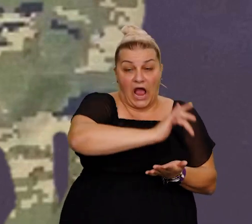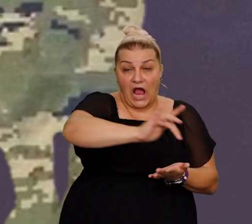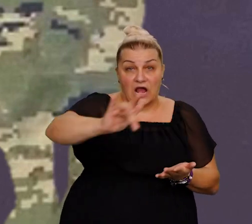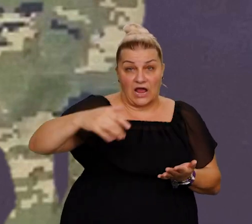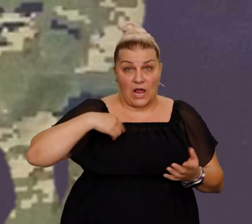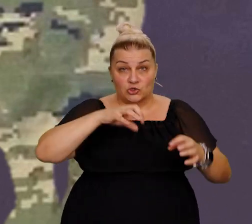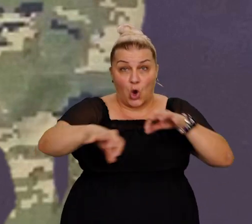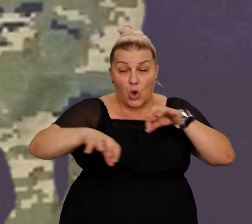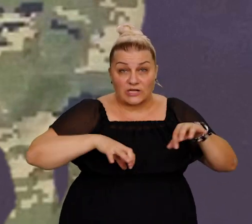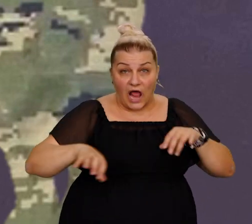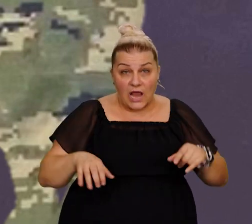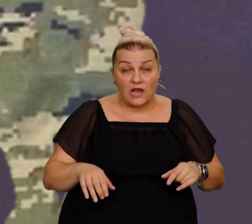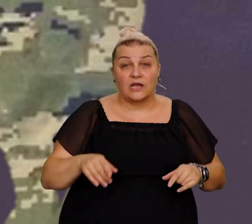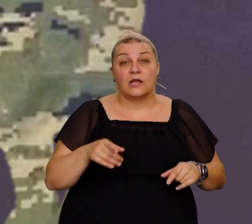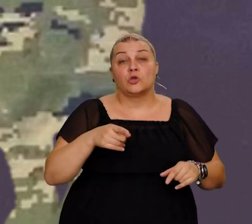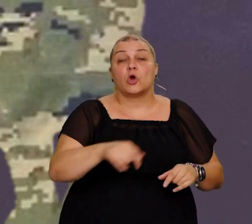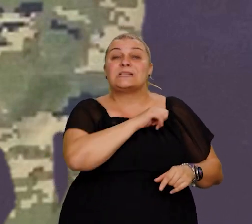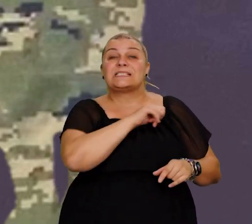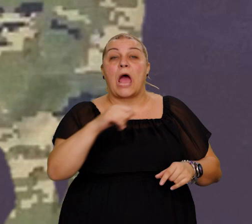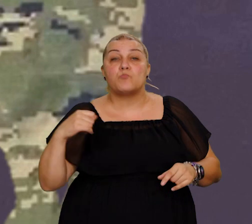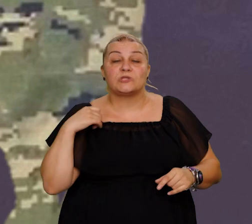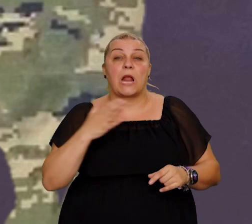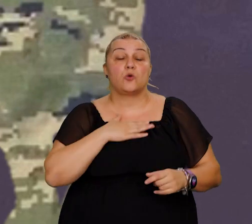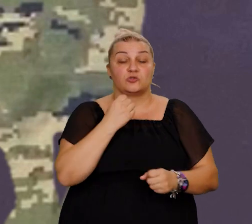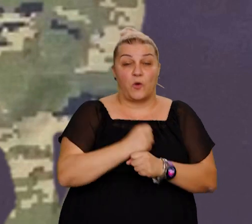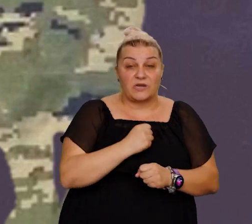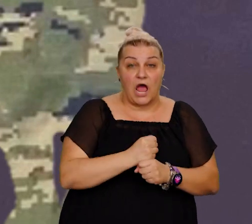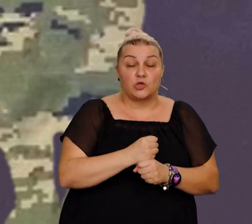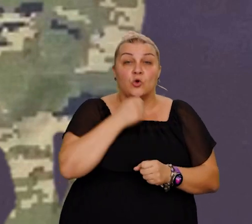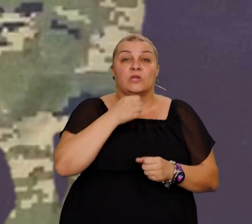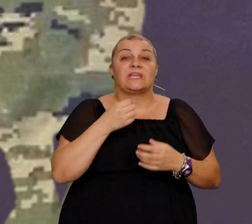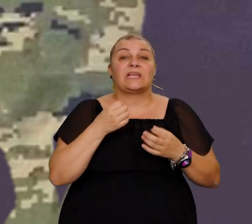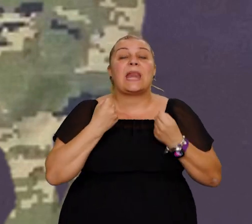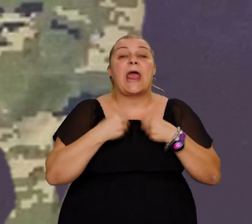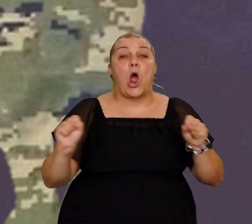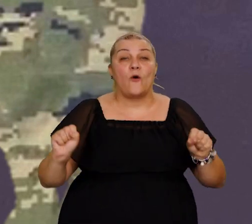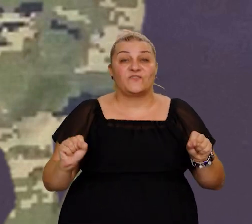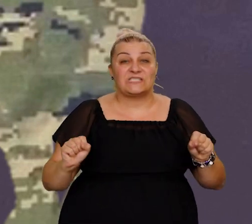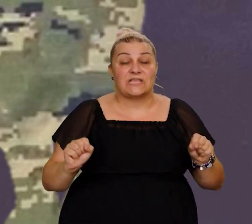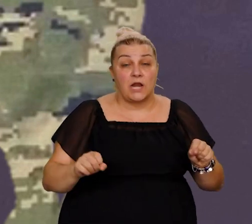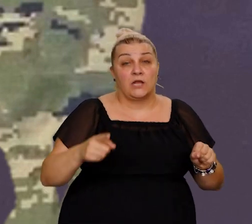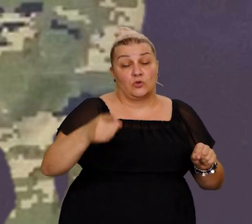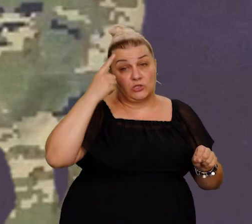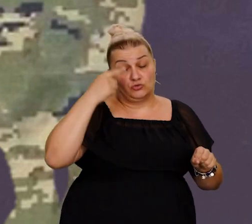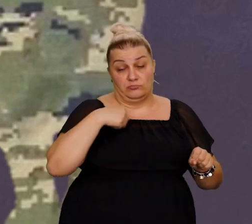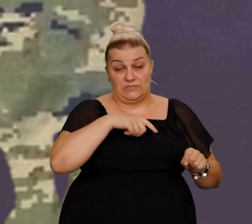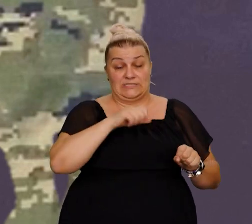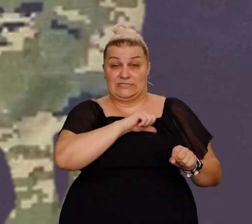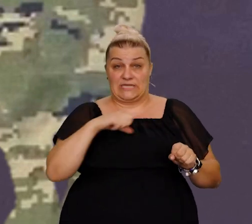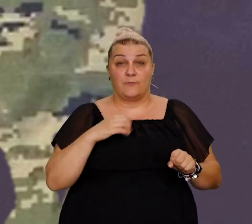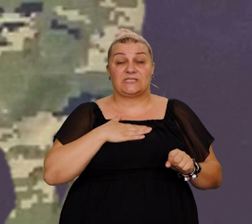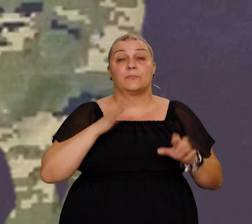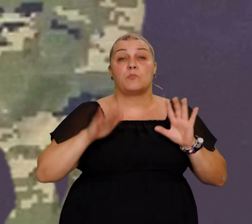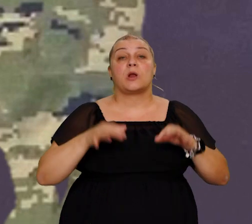Svaki od naših ogranaka je samostalan u svom radu i pravno neovisan. Znači, mi sami sebi